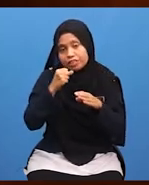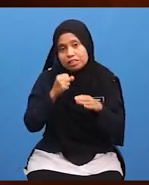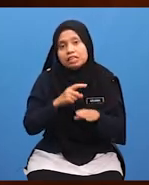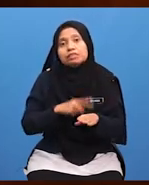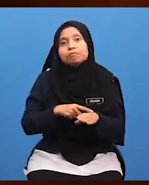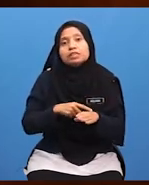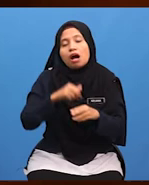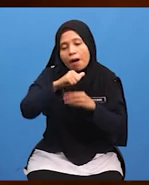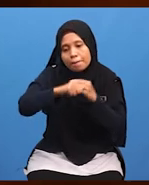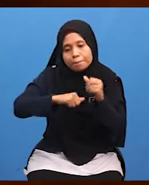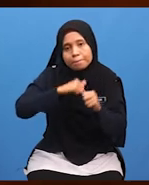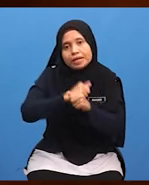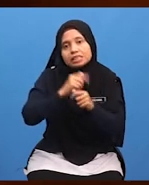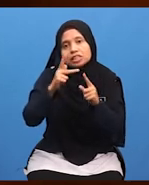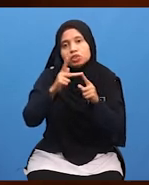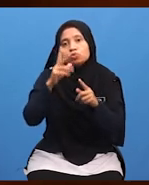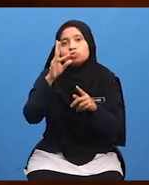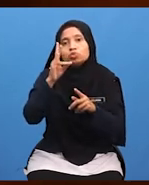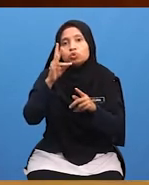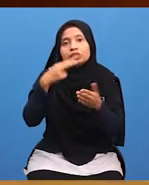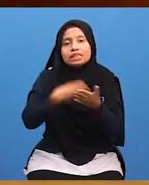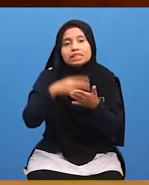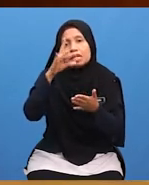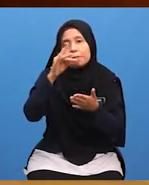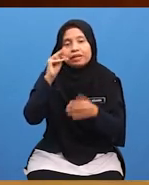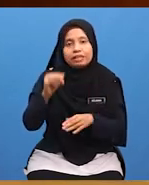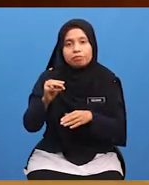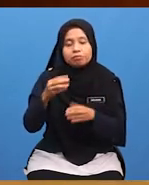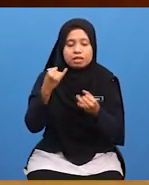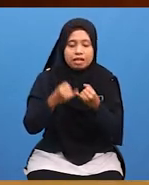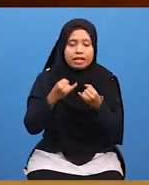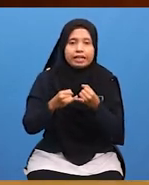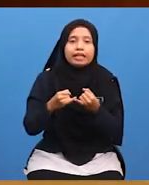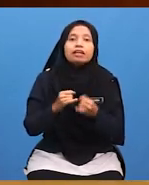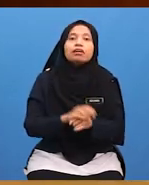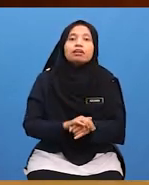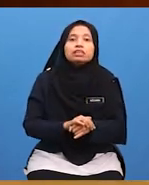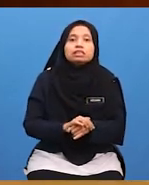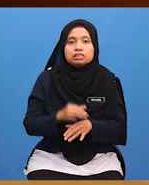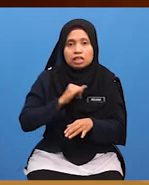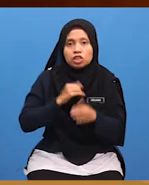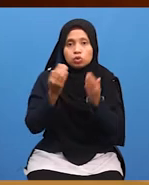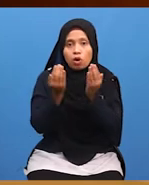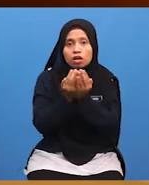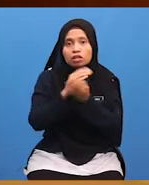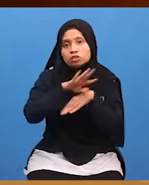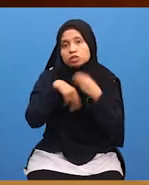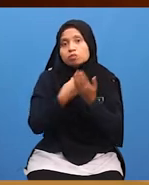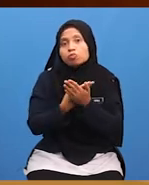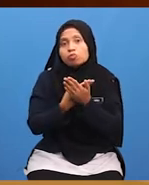abad ke-7 hingga abad ke-8 Masihi. Akhir kata daripada saya, saya doakan semoga anda semua